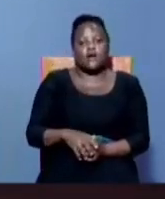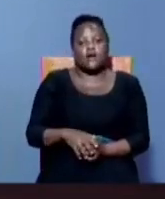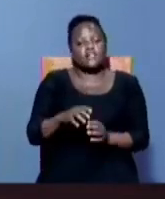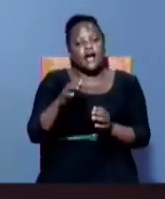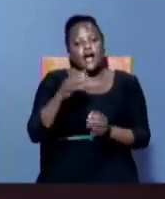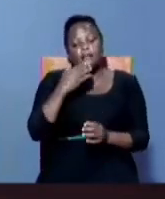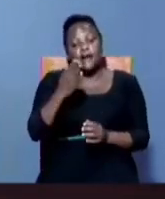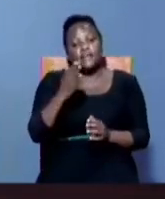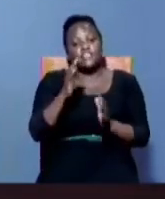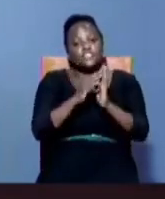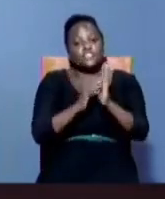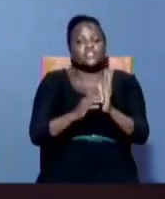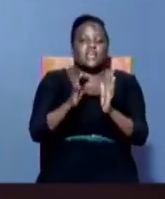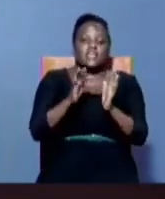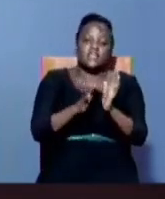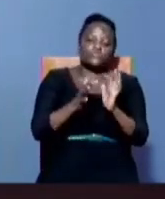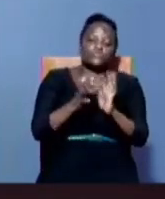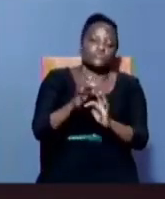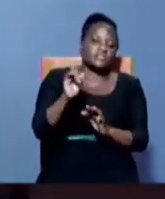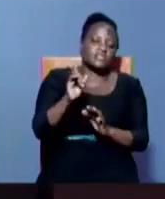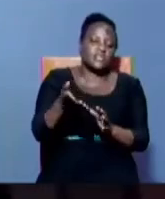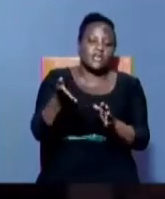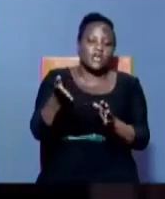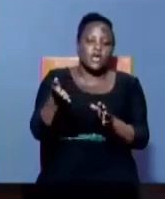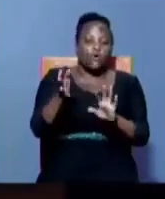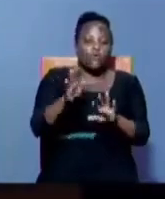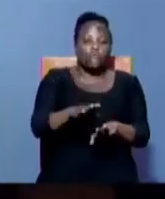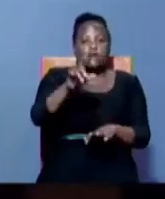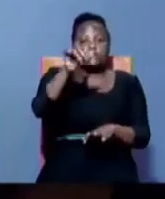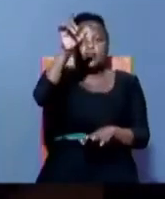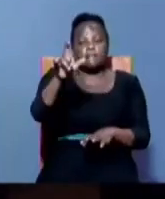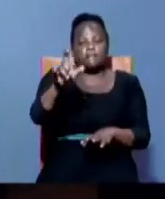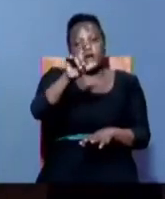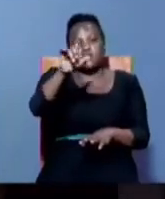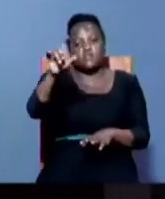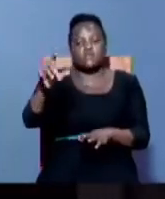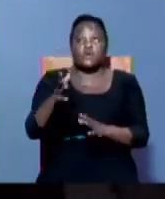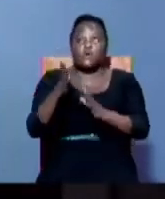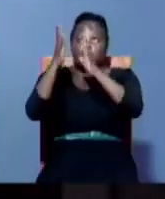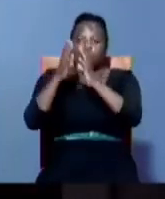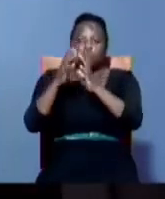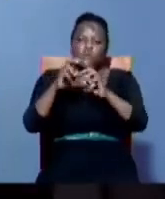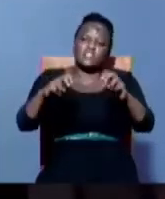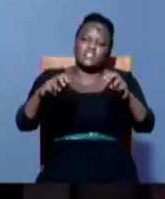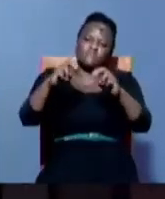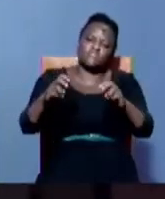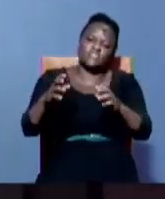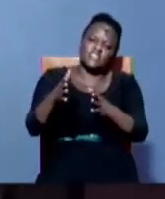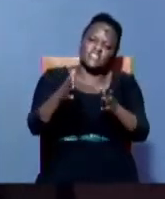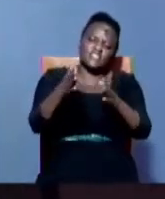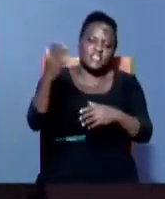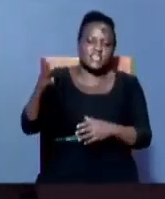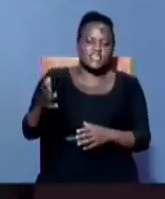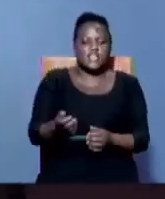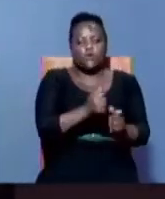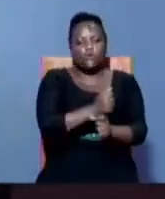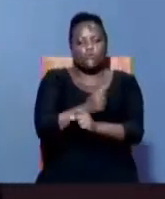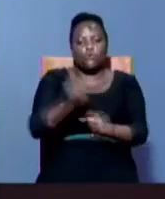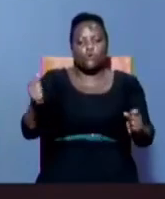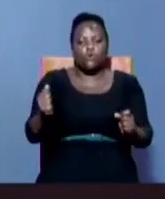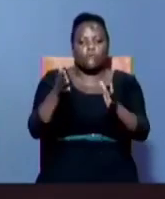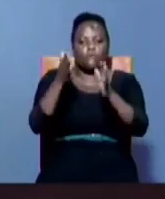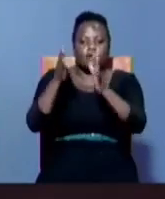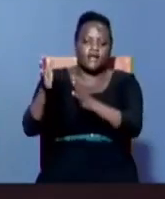Yesu asingelikufa msalabani. Mungu angetafuta njia nyingine ya kumwokoa mwanadamu bila kifo. Mungu